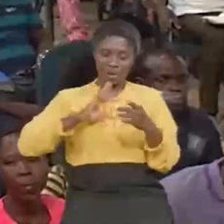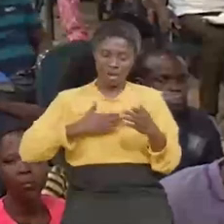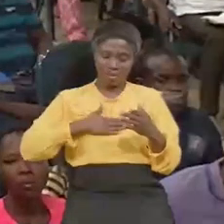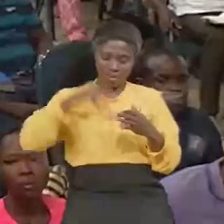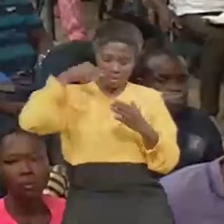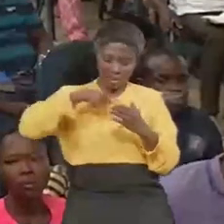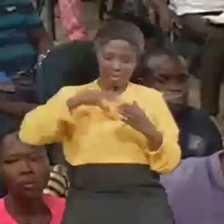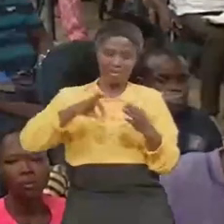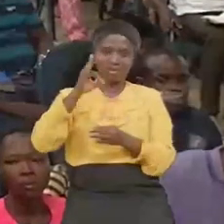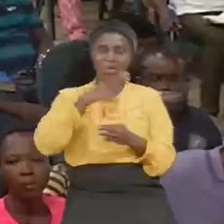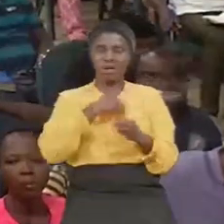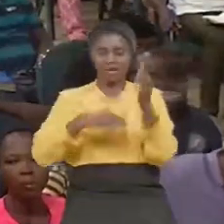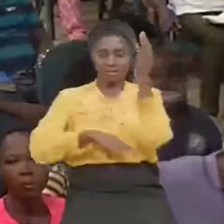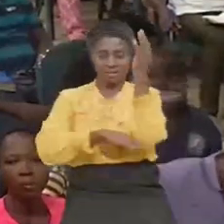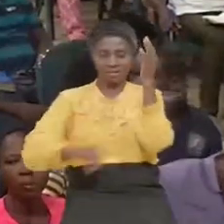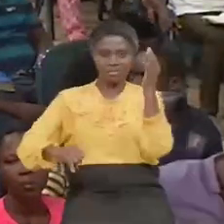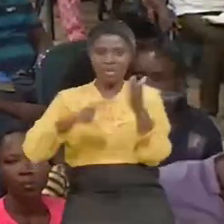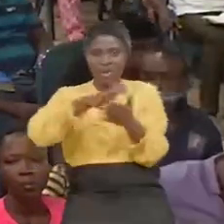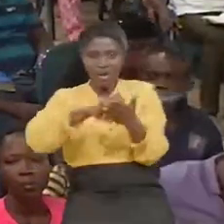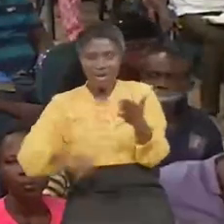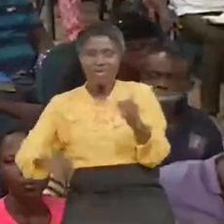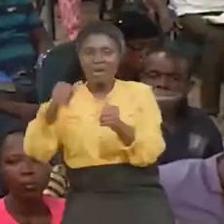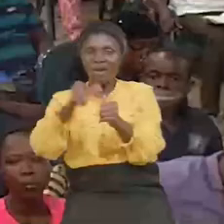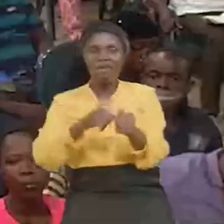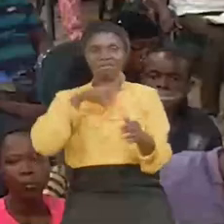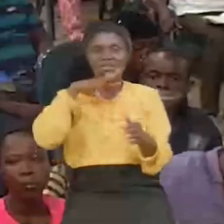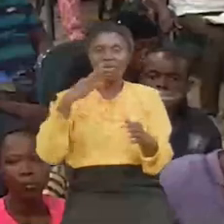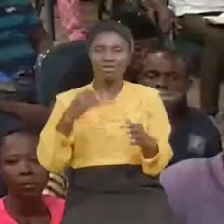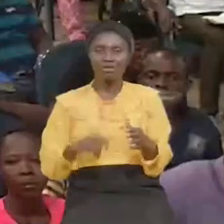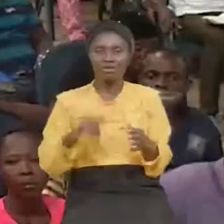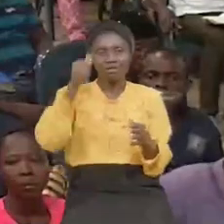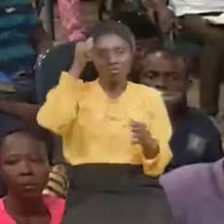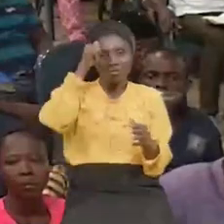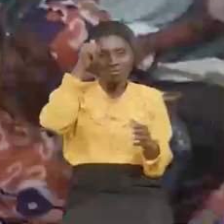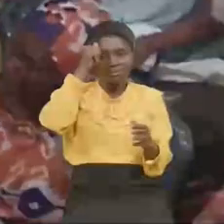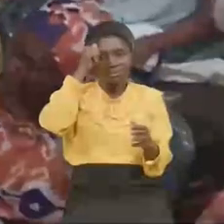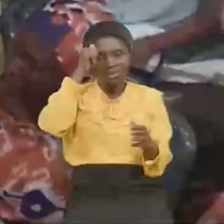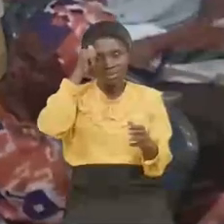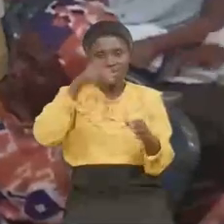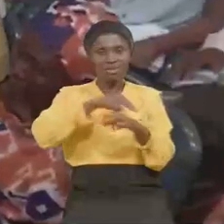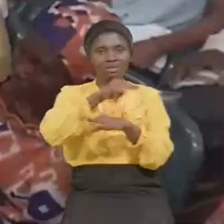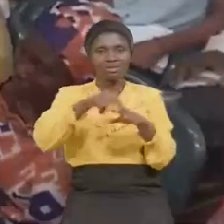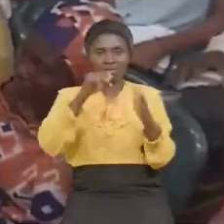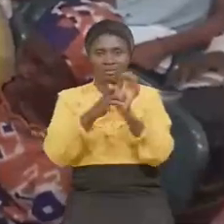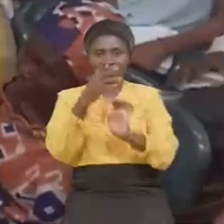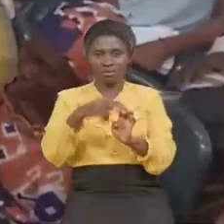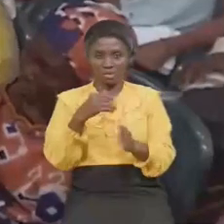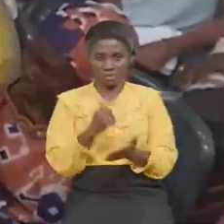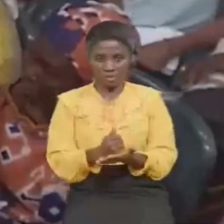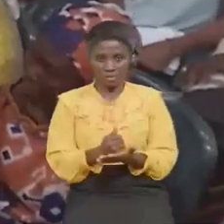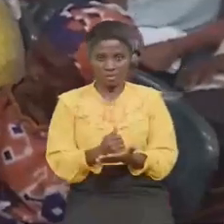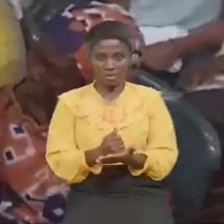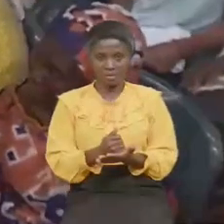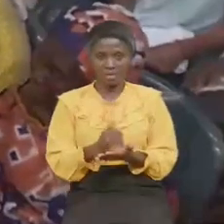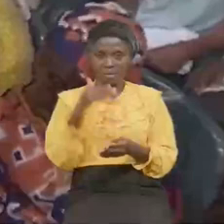Et il va ôter toute tâche de la nature adamique au nom de Jésus. Voyons Romains au